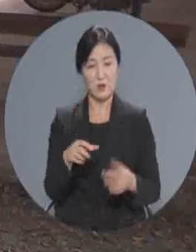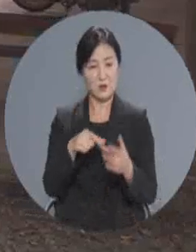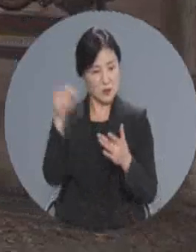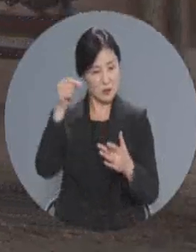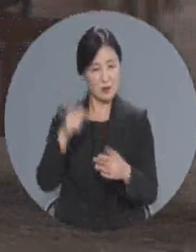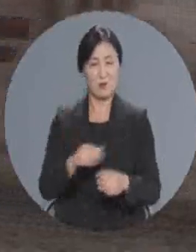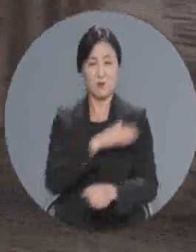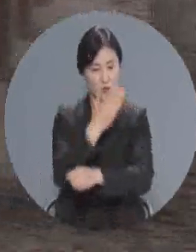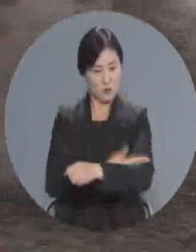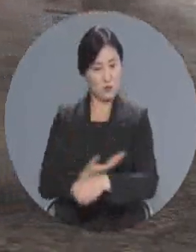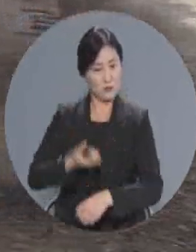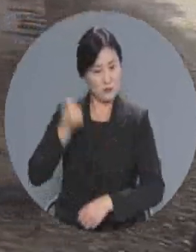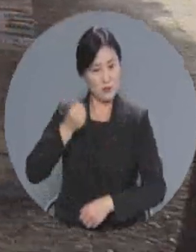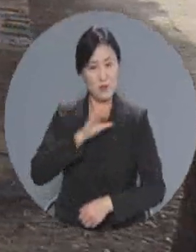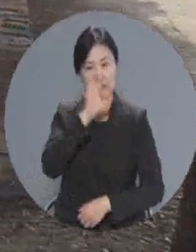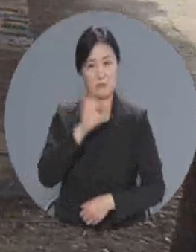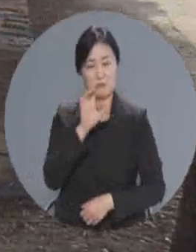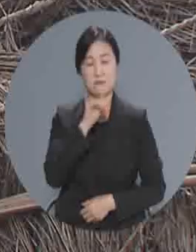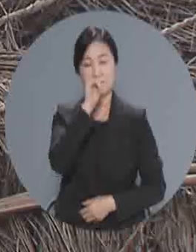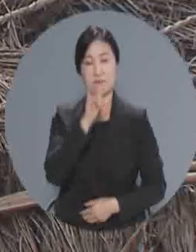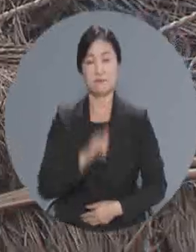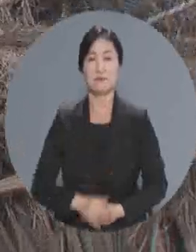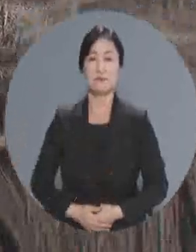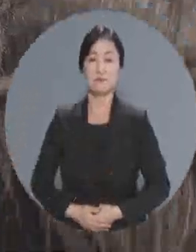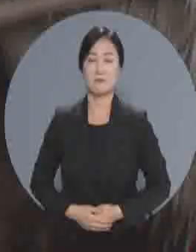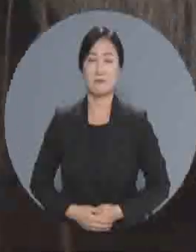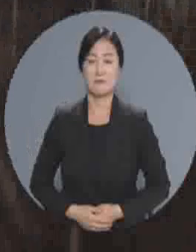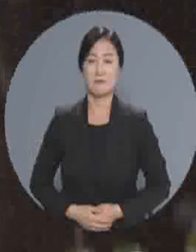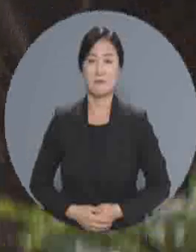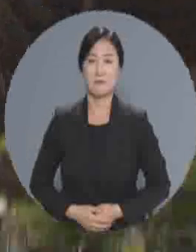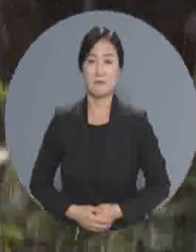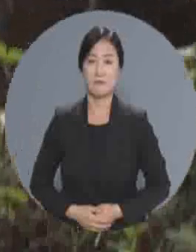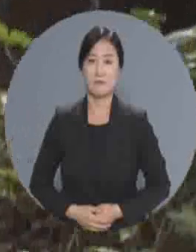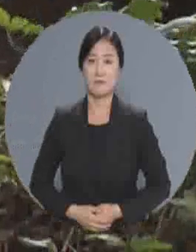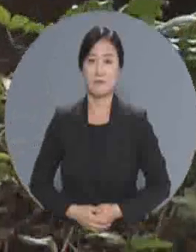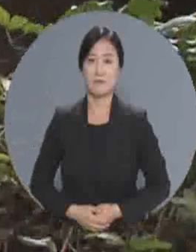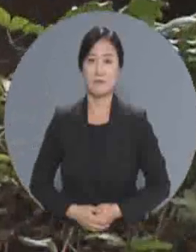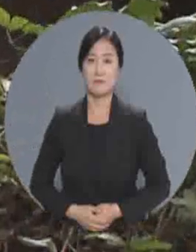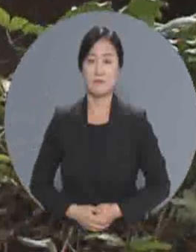권한이라는 답변만 되풀이하고 있습니다. MBC 뉴스 강서영입니다.